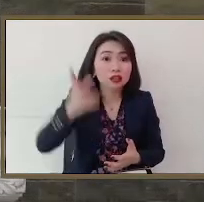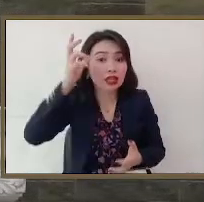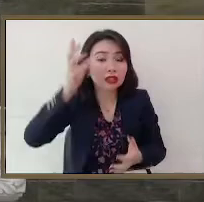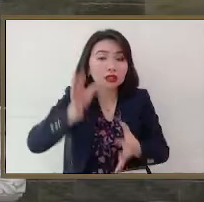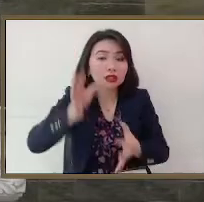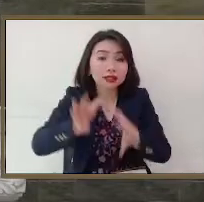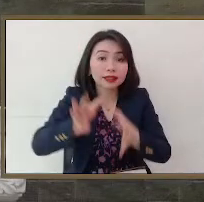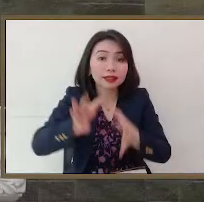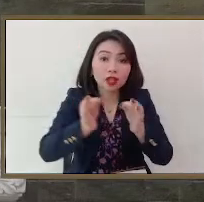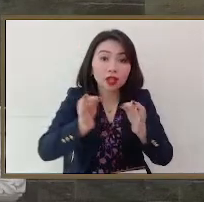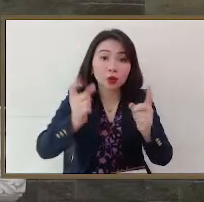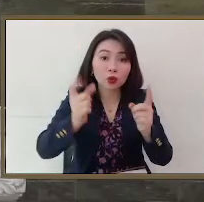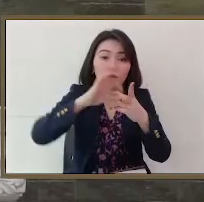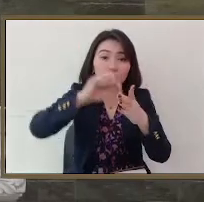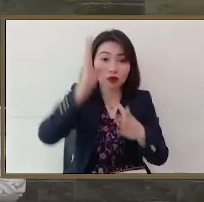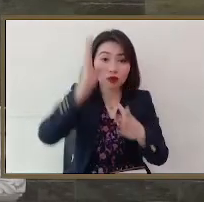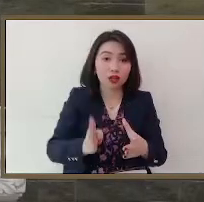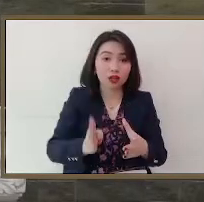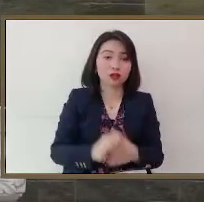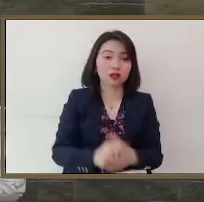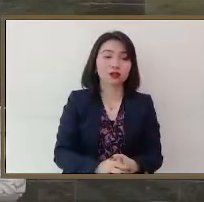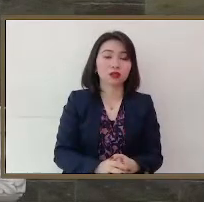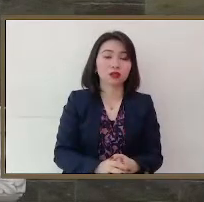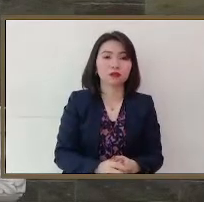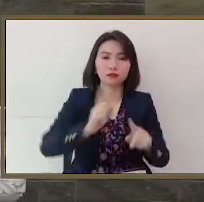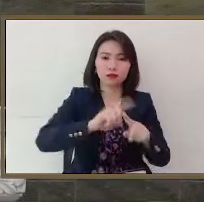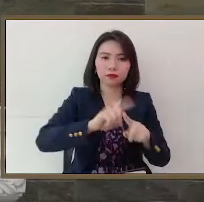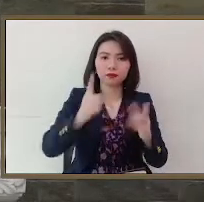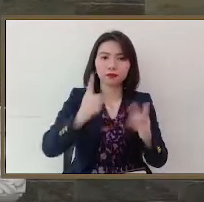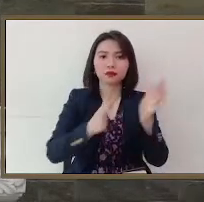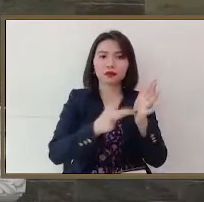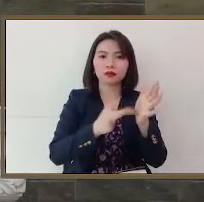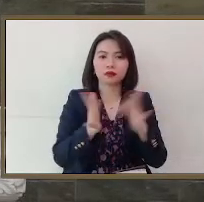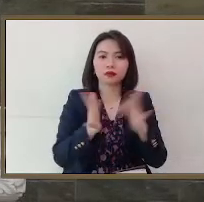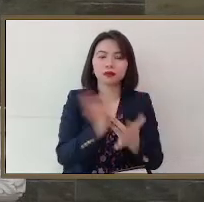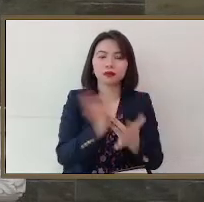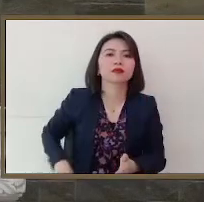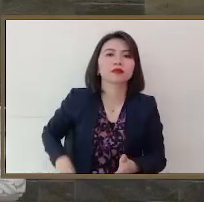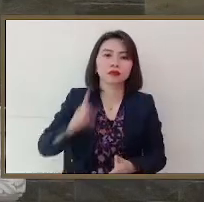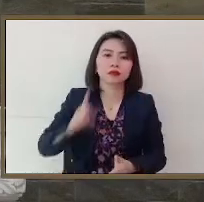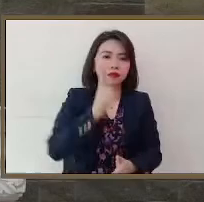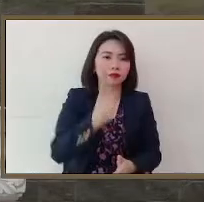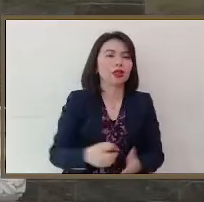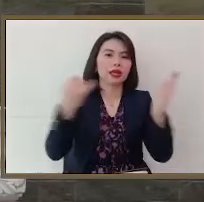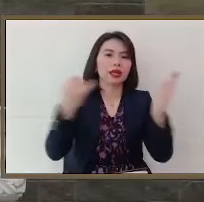But you know what? Tinan mo sabi ng Panginoon sa kanya, it is written,